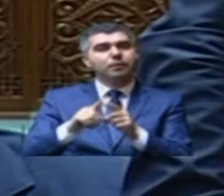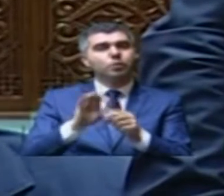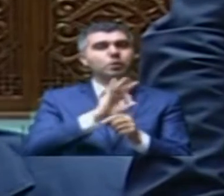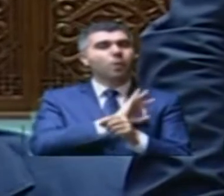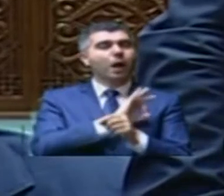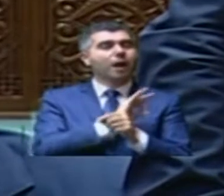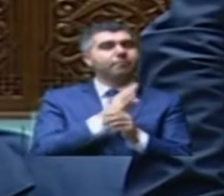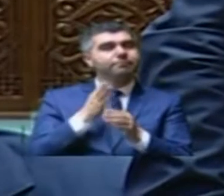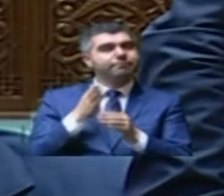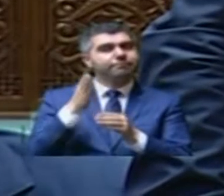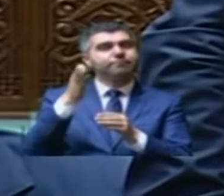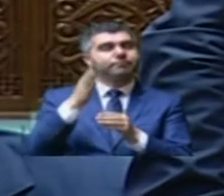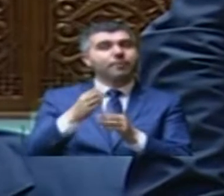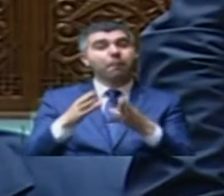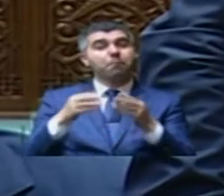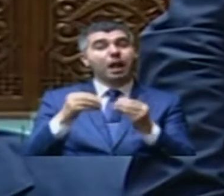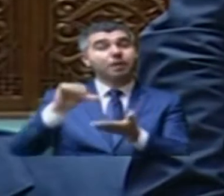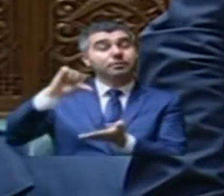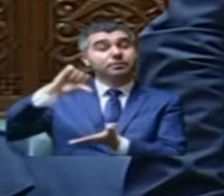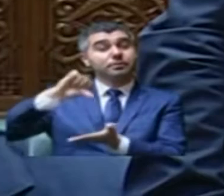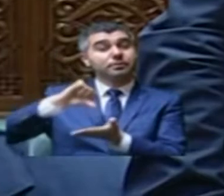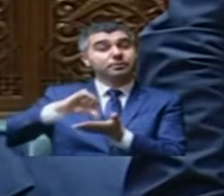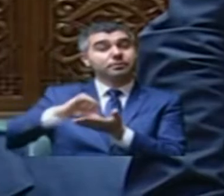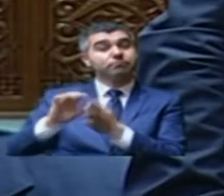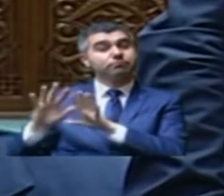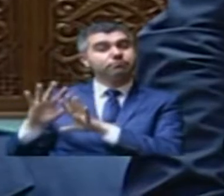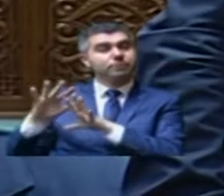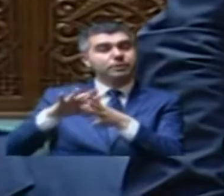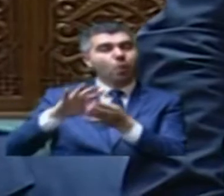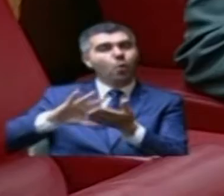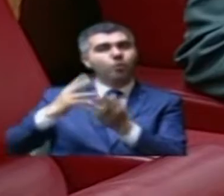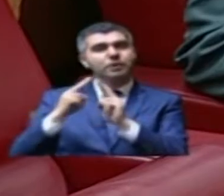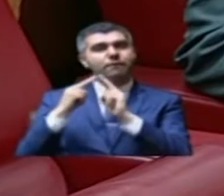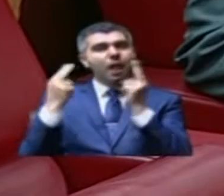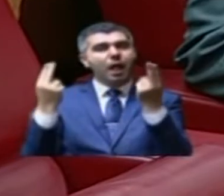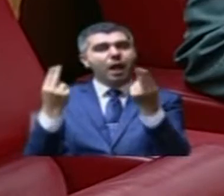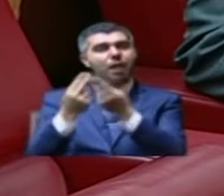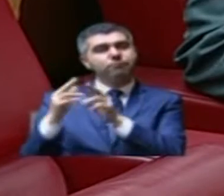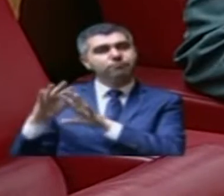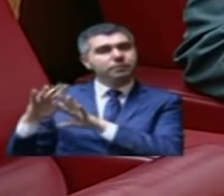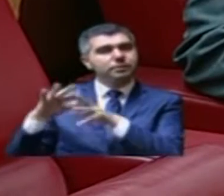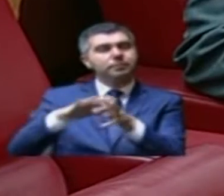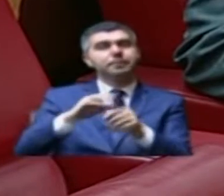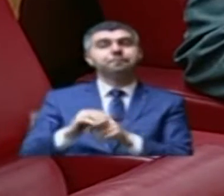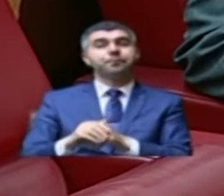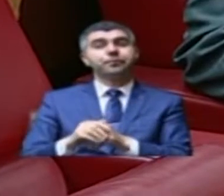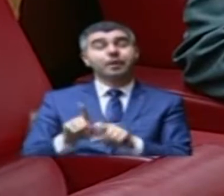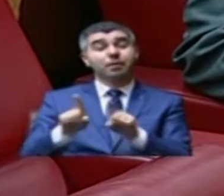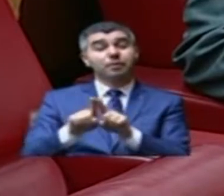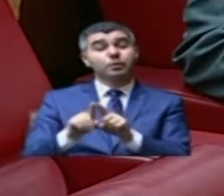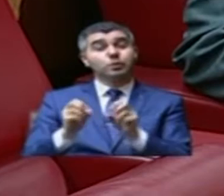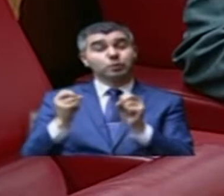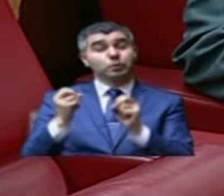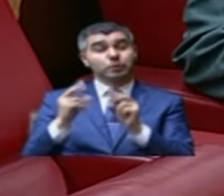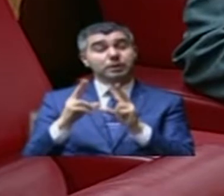كنعرفوا باللي مراكش هي محطة سياحية دولية بامتياز، ويمكن من خلال هذه المحطة أن يتم استقطاب، وهذا بطبيعة الحال